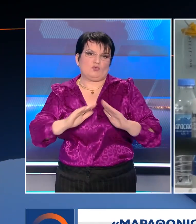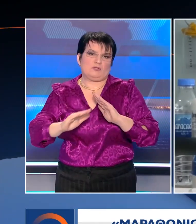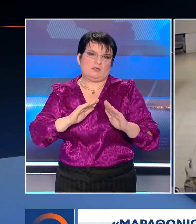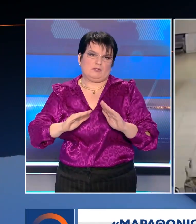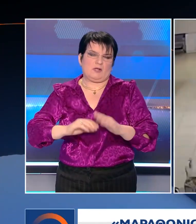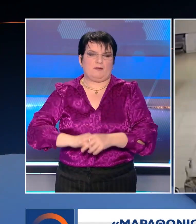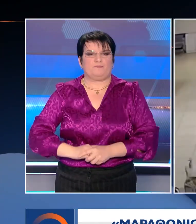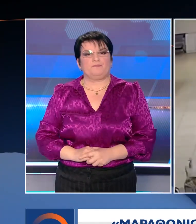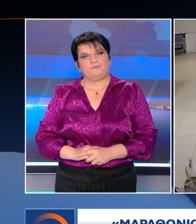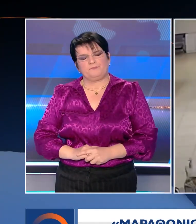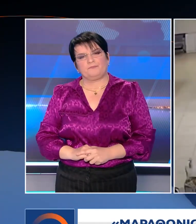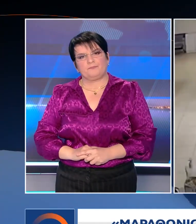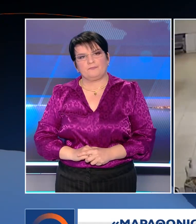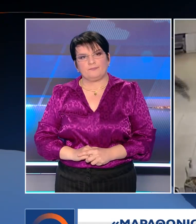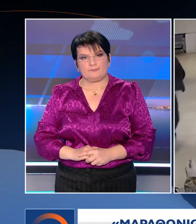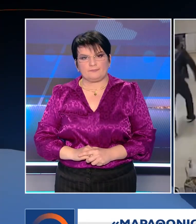girdirdim.